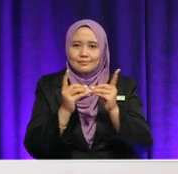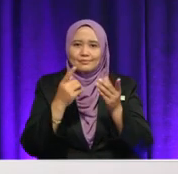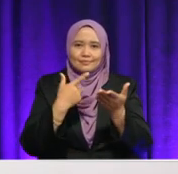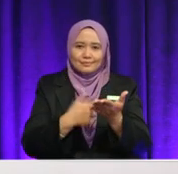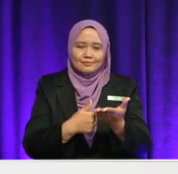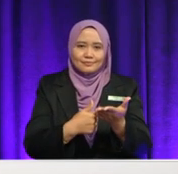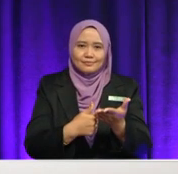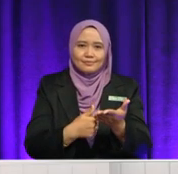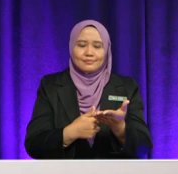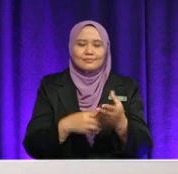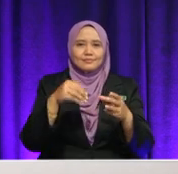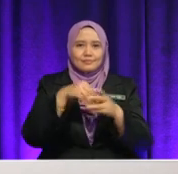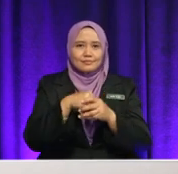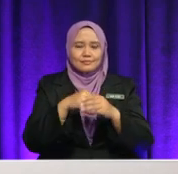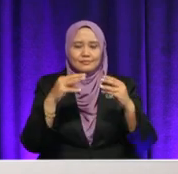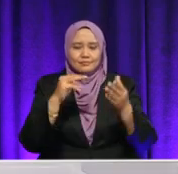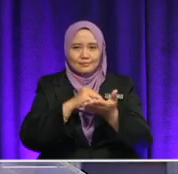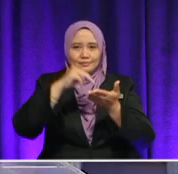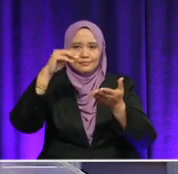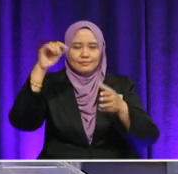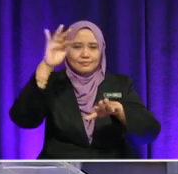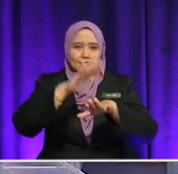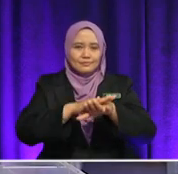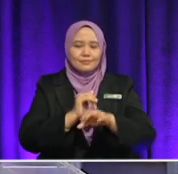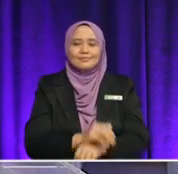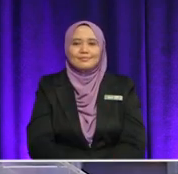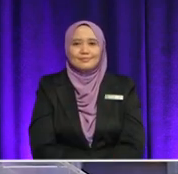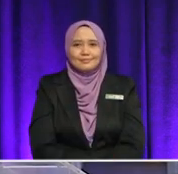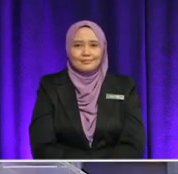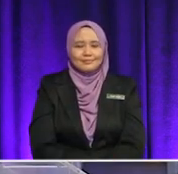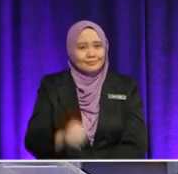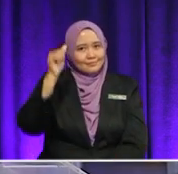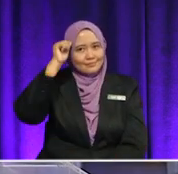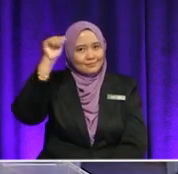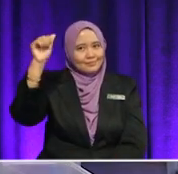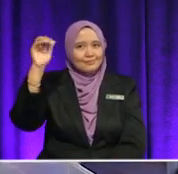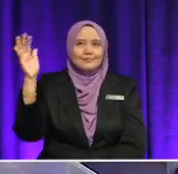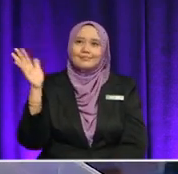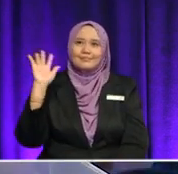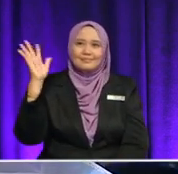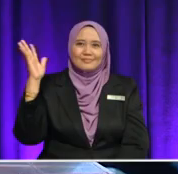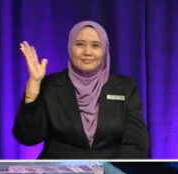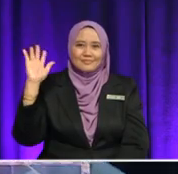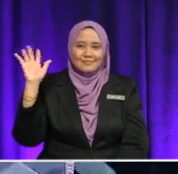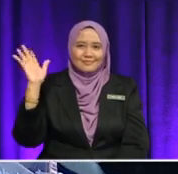dalam Menengah Atas bersama dengan saya Akmal ingat stay save Asalamualaikum bye bye